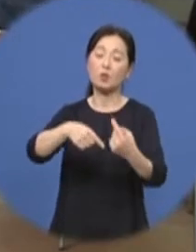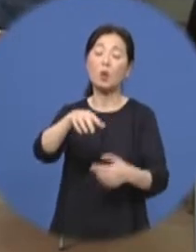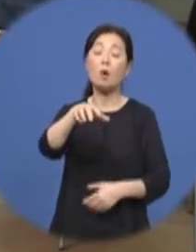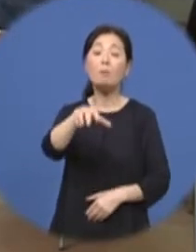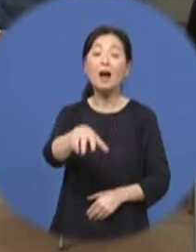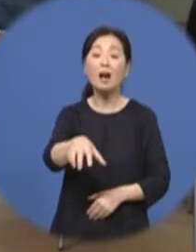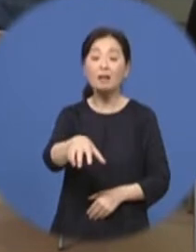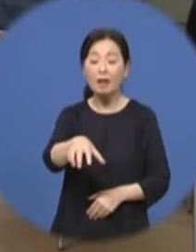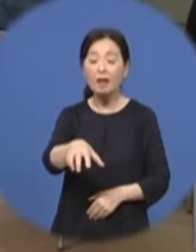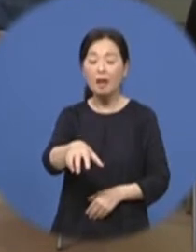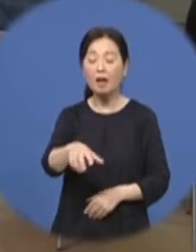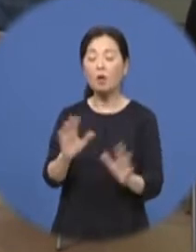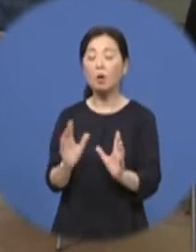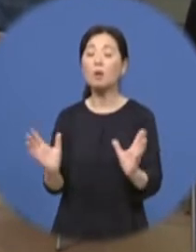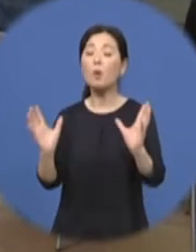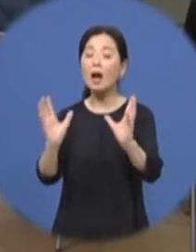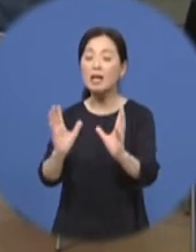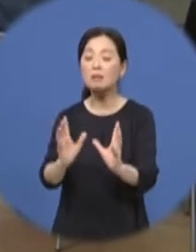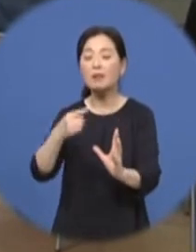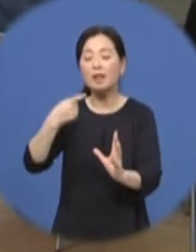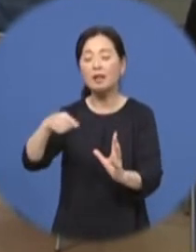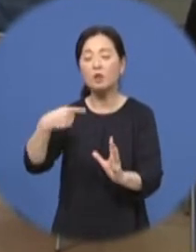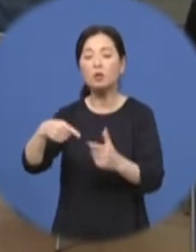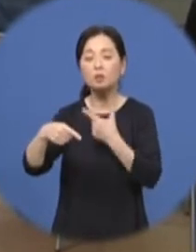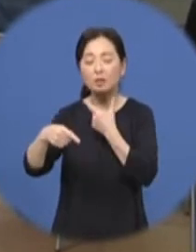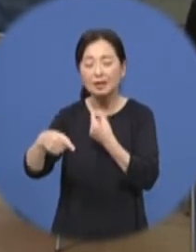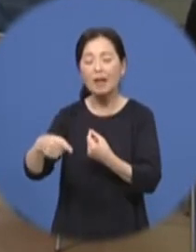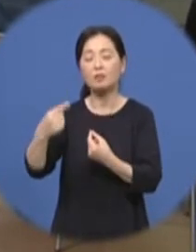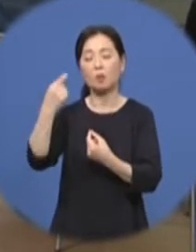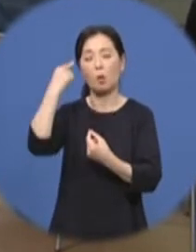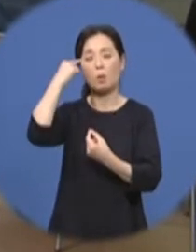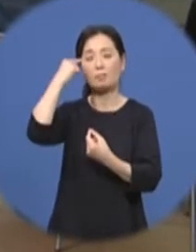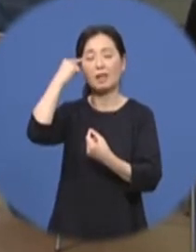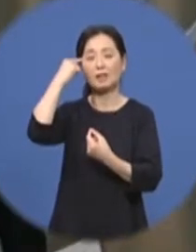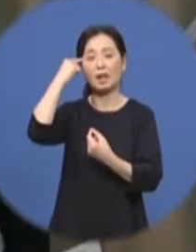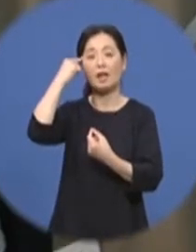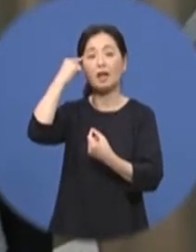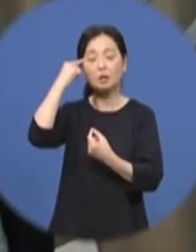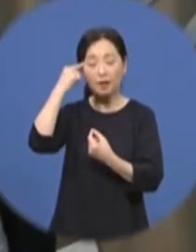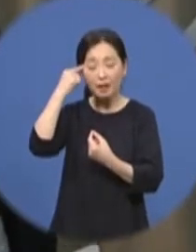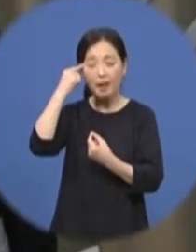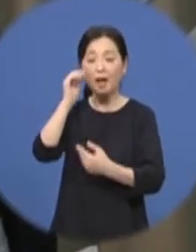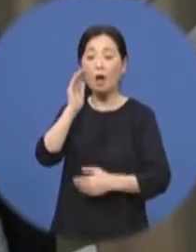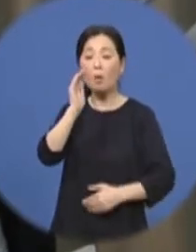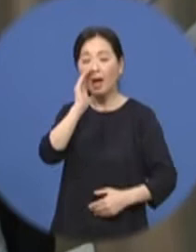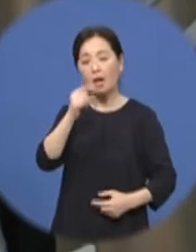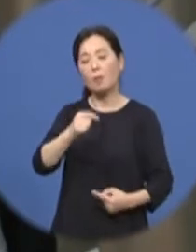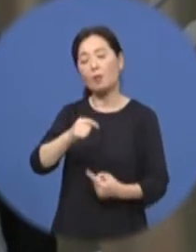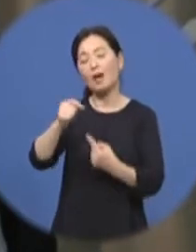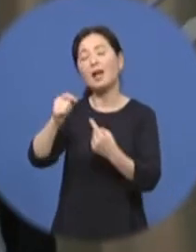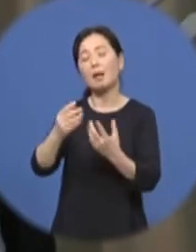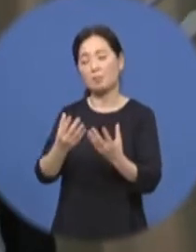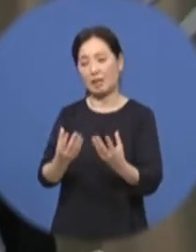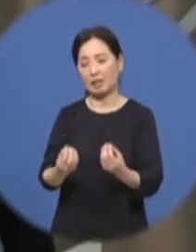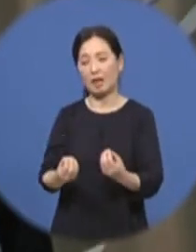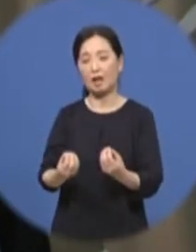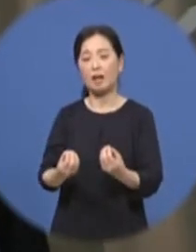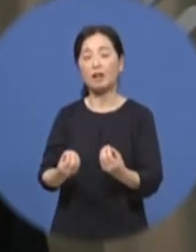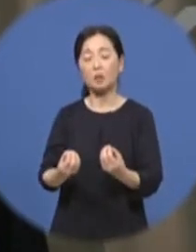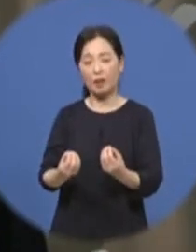そこで教育活動したい、そのように思いまして、はい、まず和歌山っていうことを思ったこと、それ